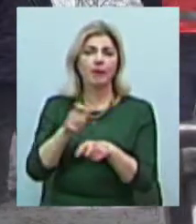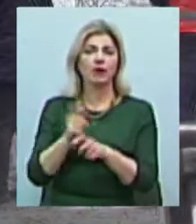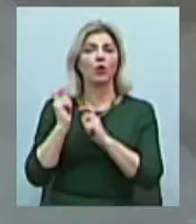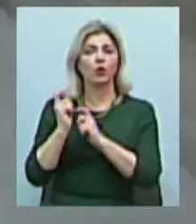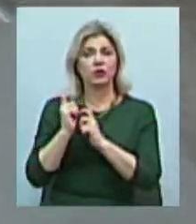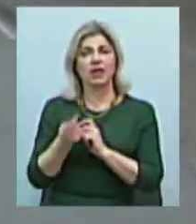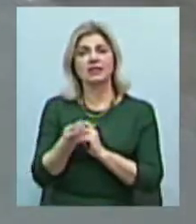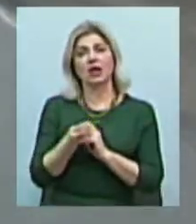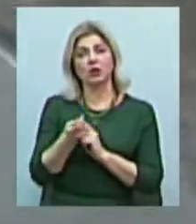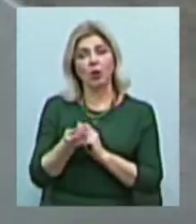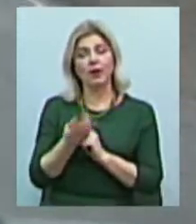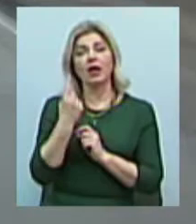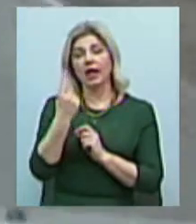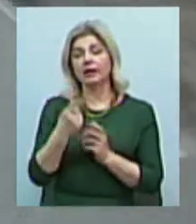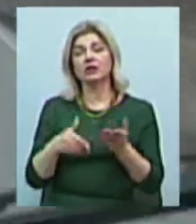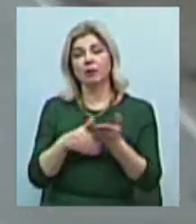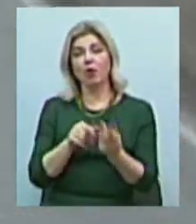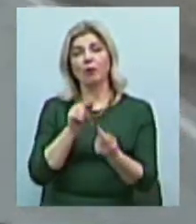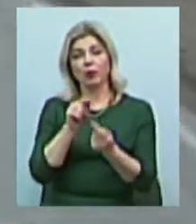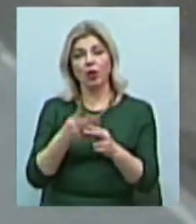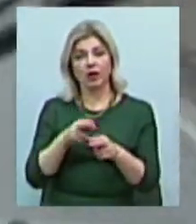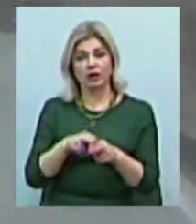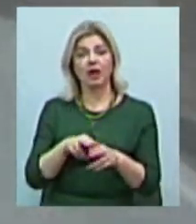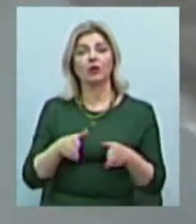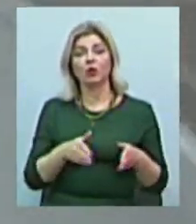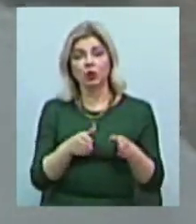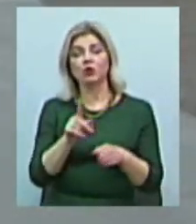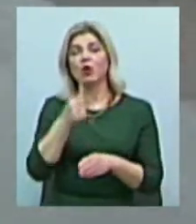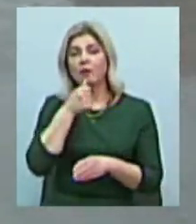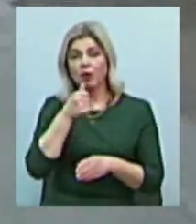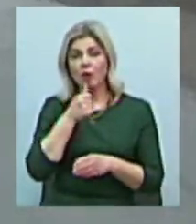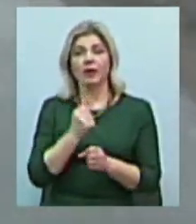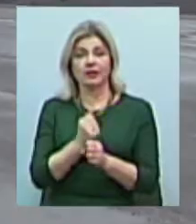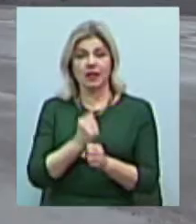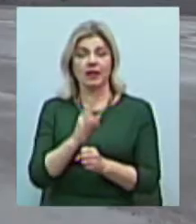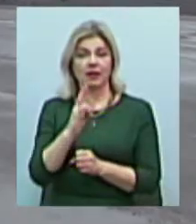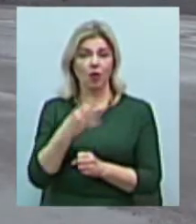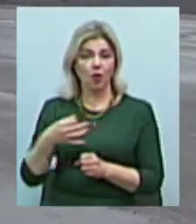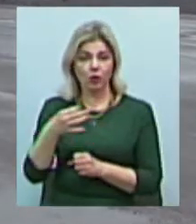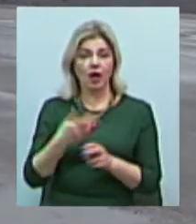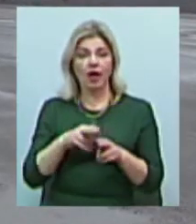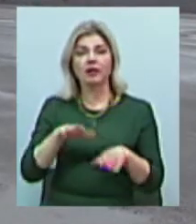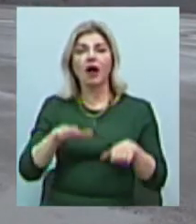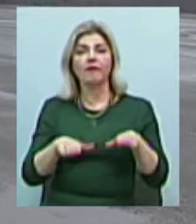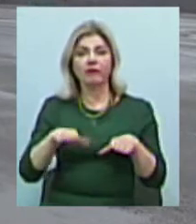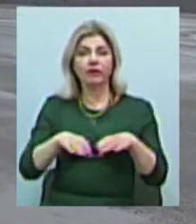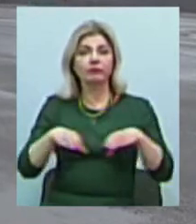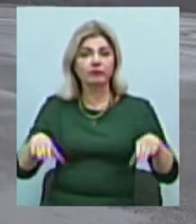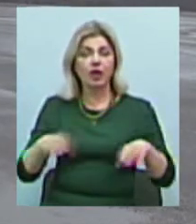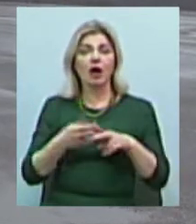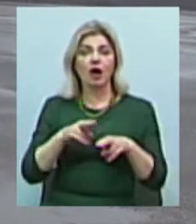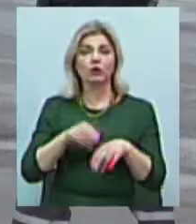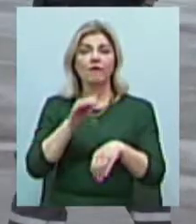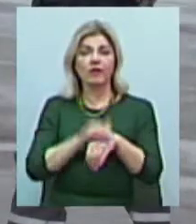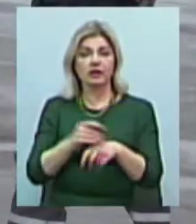із зерном. Єдиний спосіб протистояння цьому злу, що пробують використовувати на Миколаївщині – габаритно-вагові комплекси, які можуть